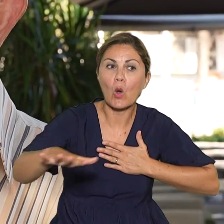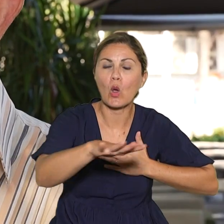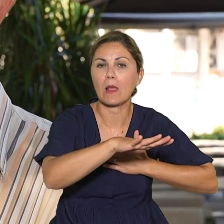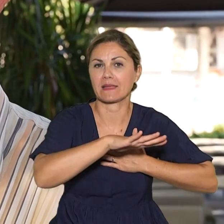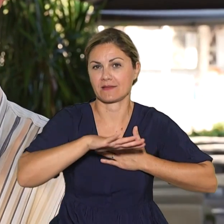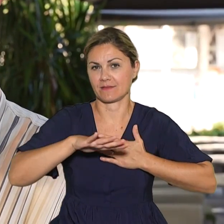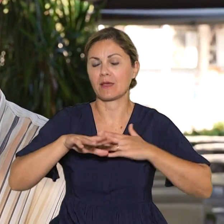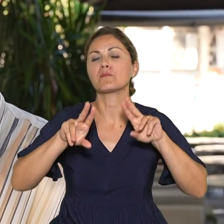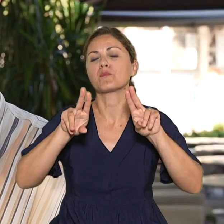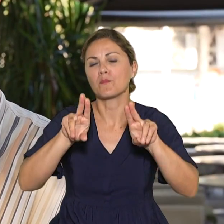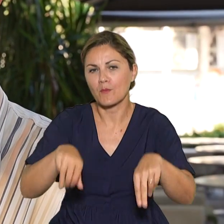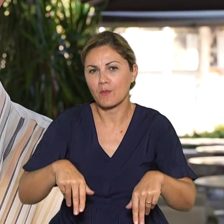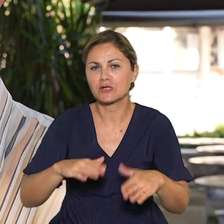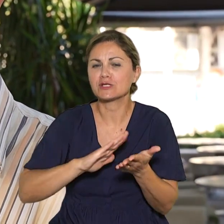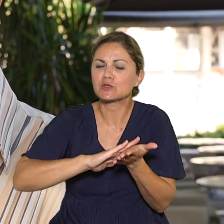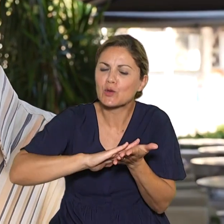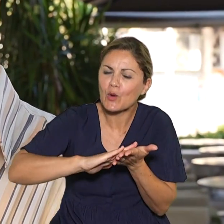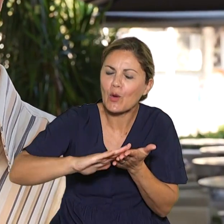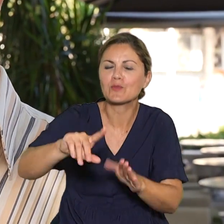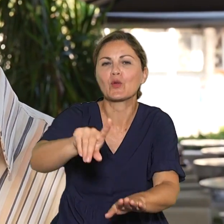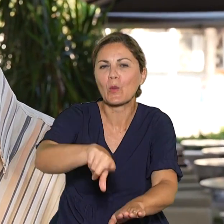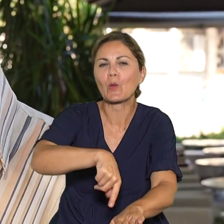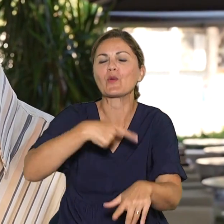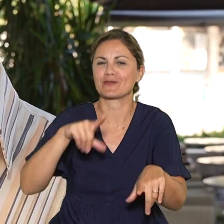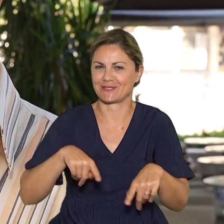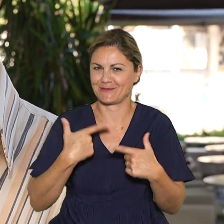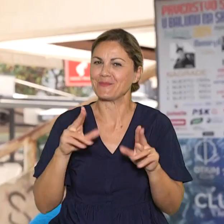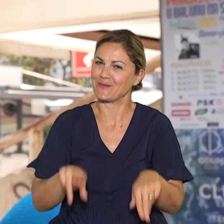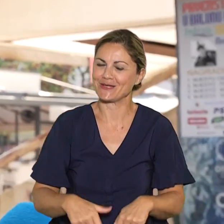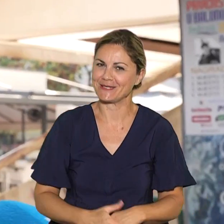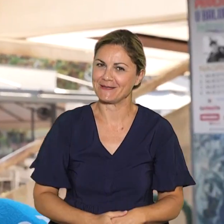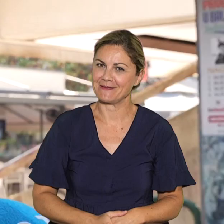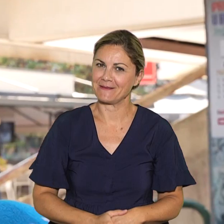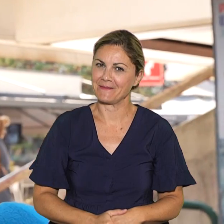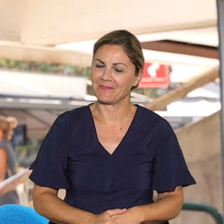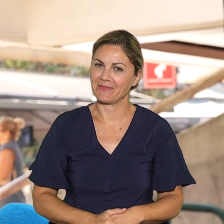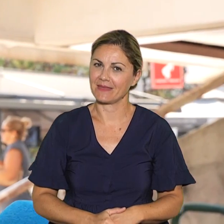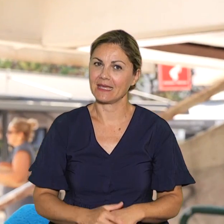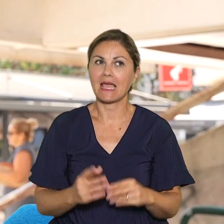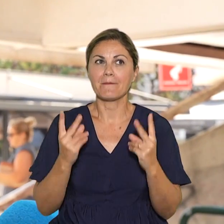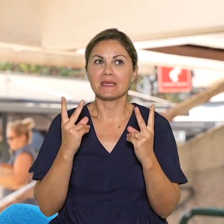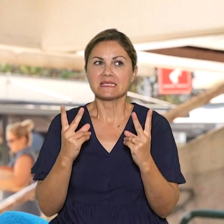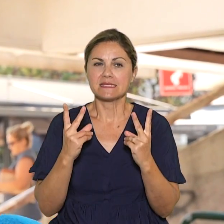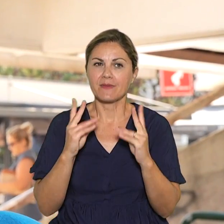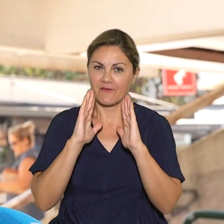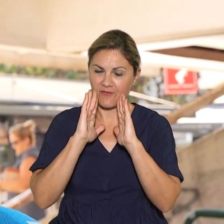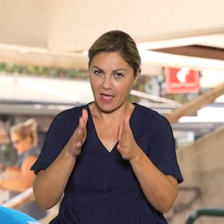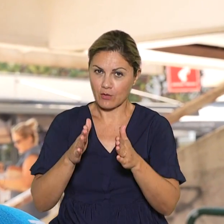dušom može se skromno i dugo živiti. Stvarno može. A zavjerujte, stvarno je